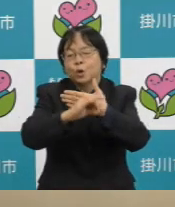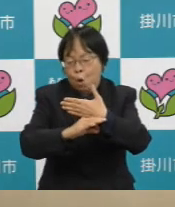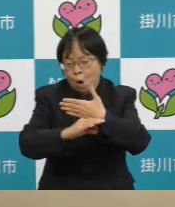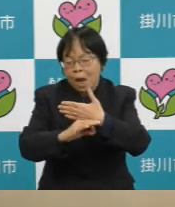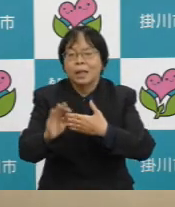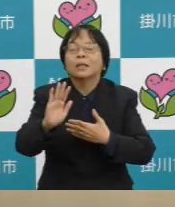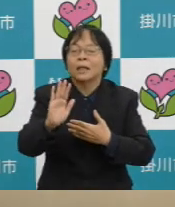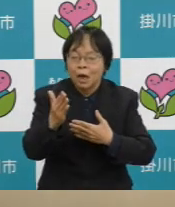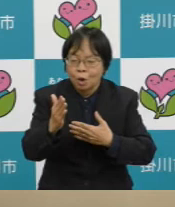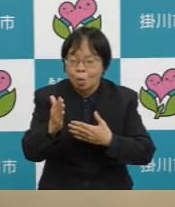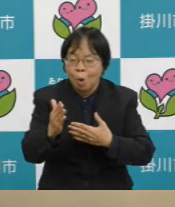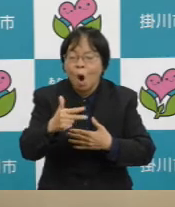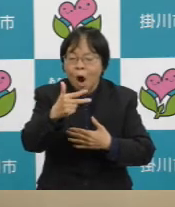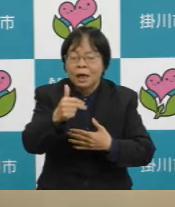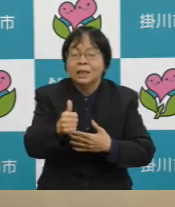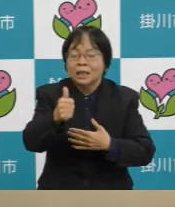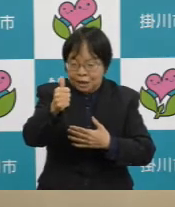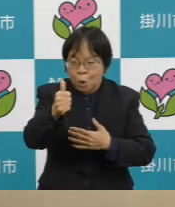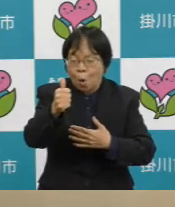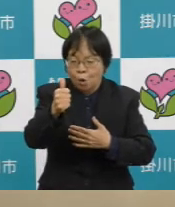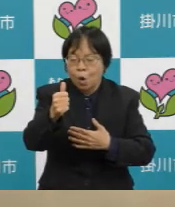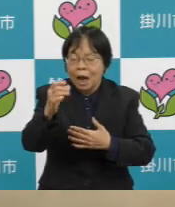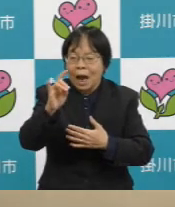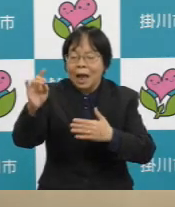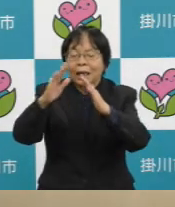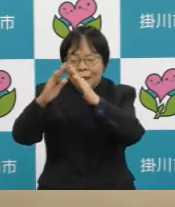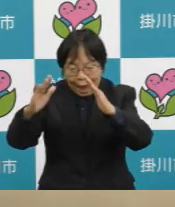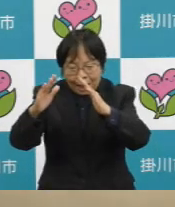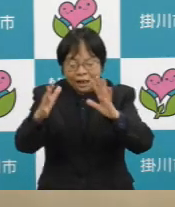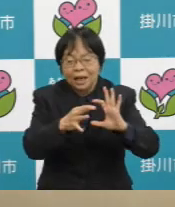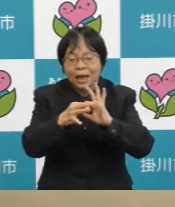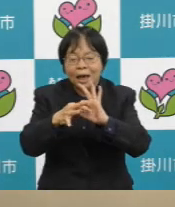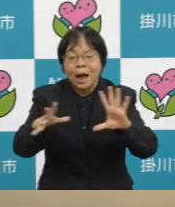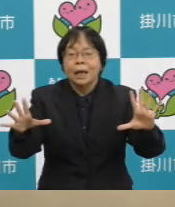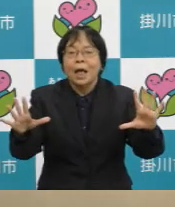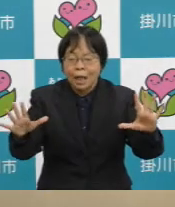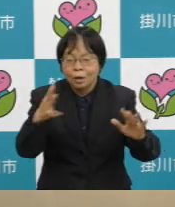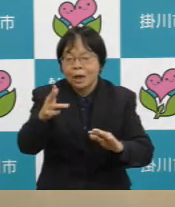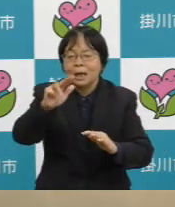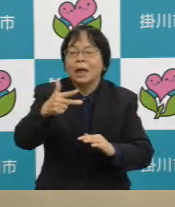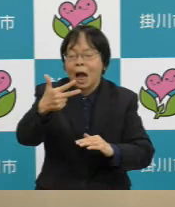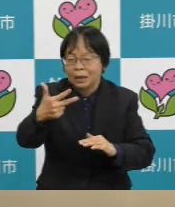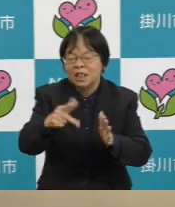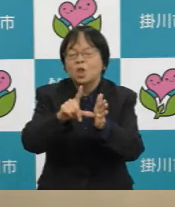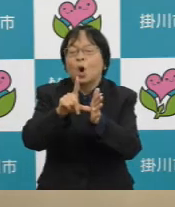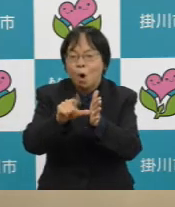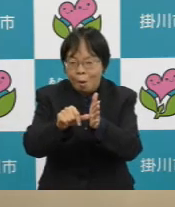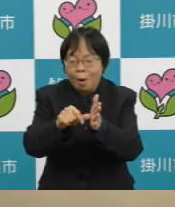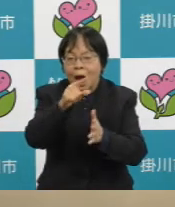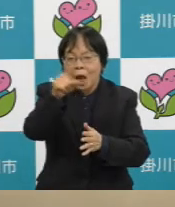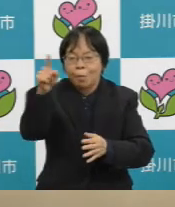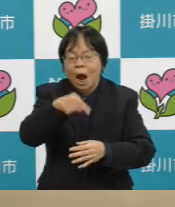首長とか議会に、関係なく、掛け合わせの場合は6分の1